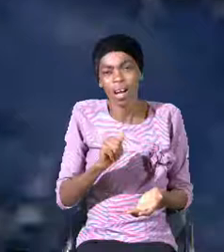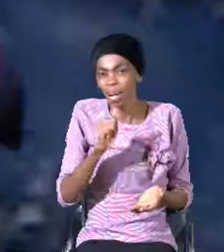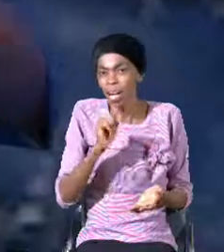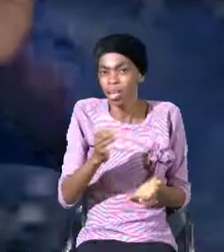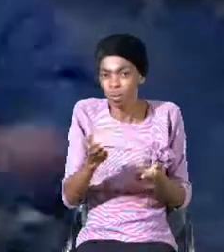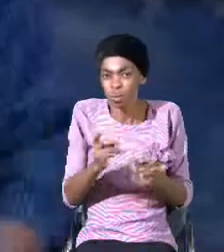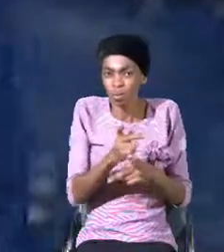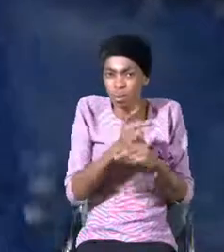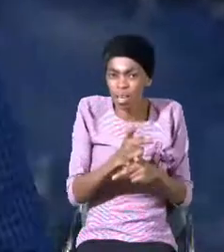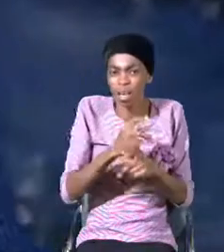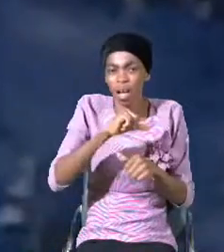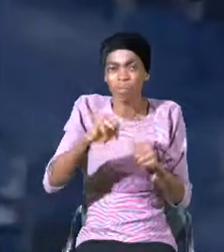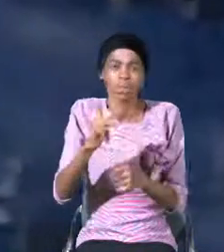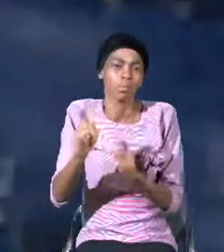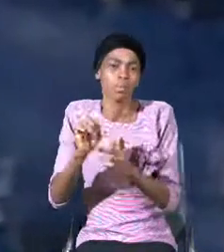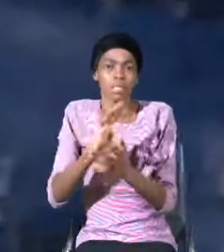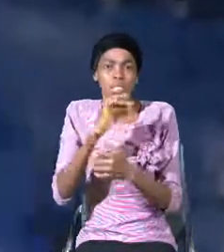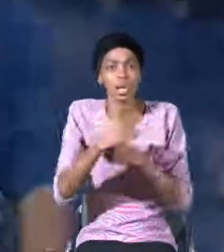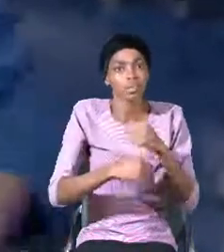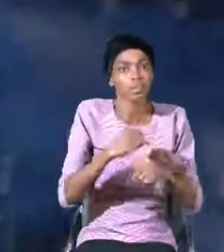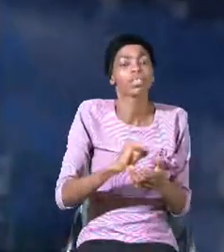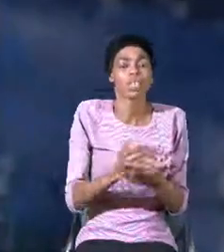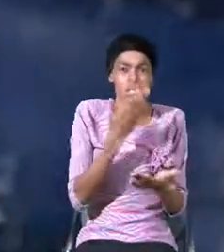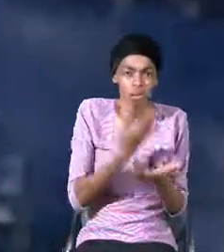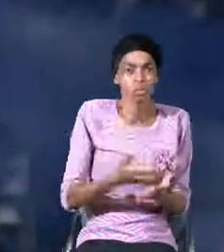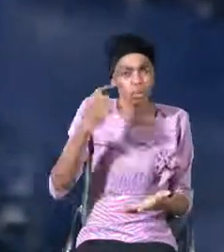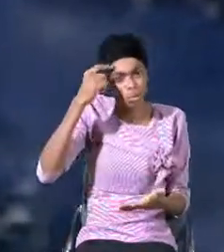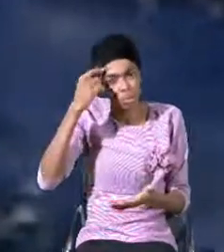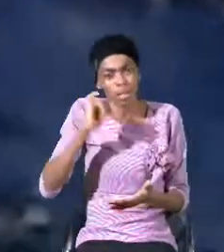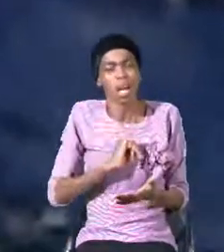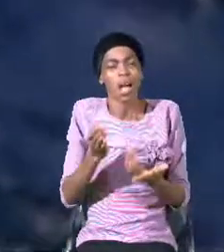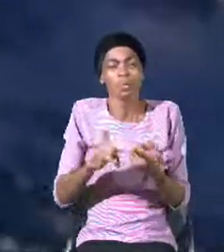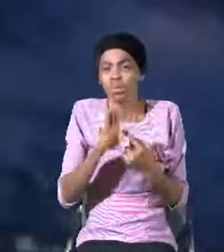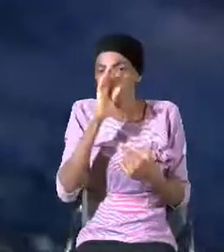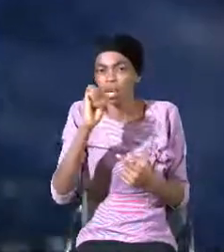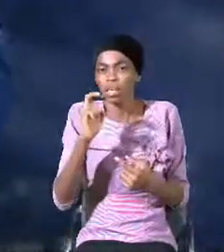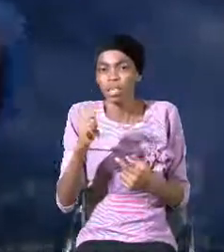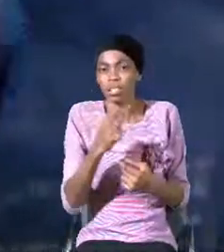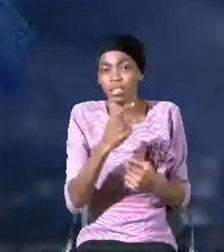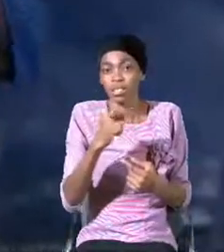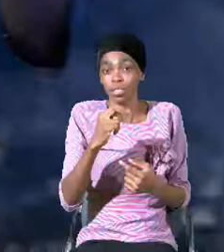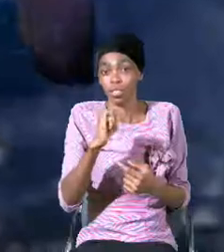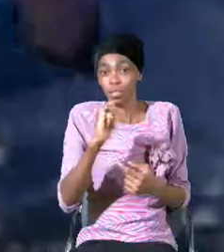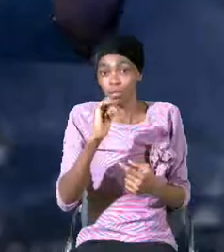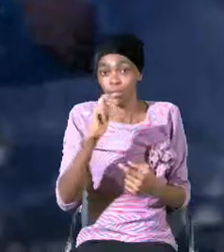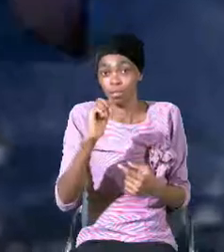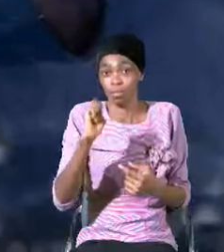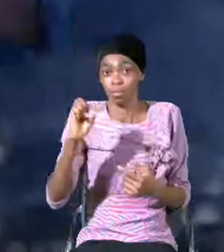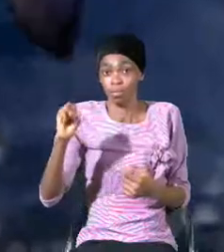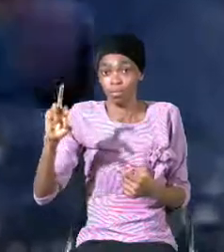préoccupé par ceux qui souffrent. Ça, c'est une bonne manière de penser. Je veux être un ingénieur parce que je suis